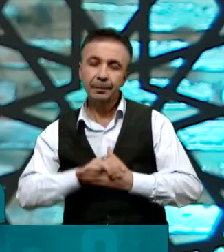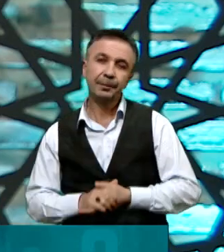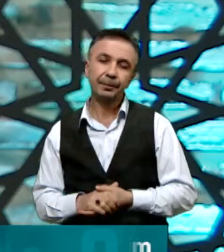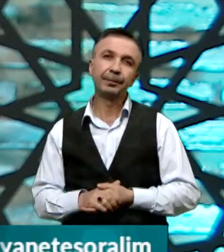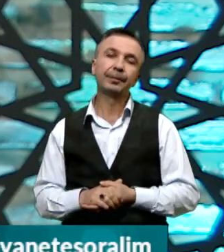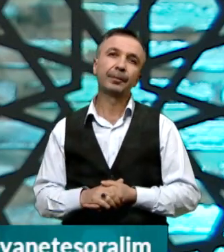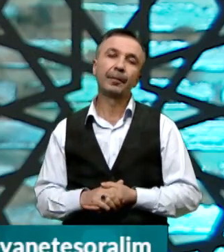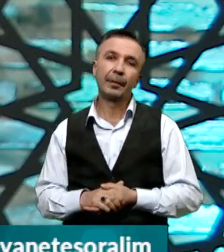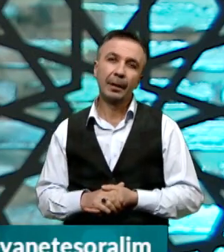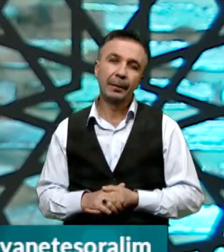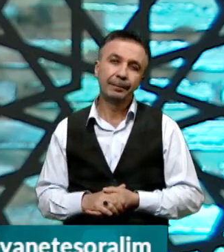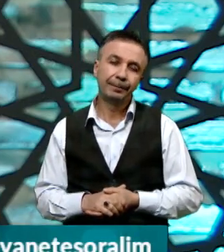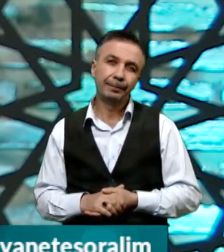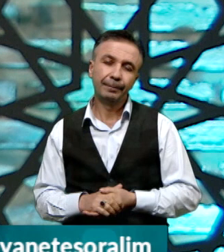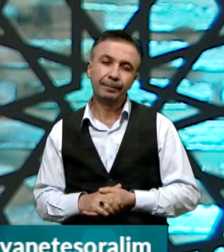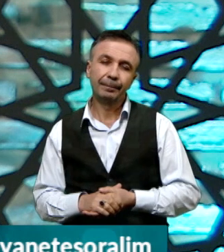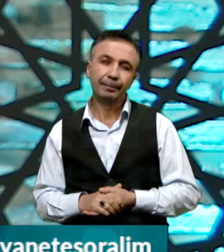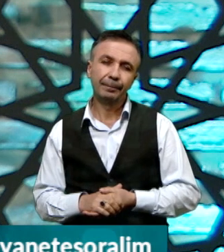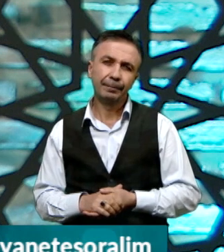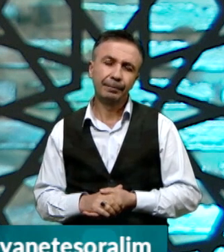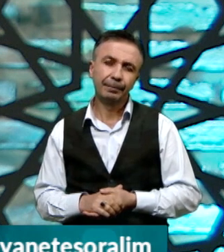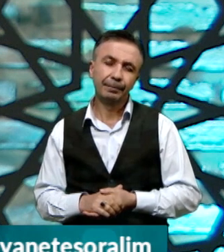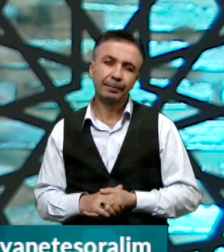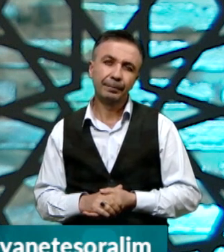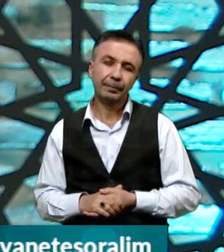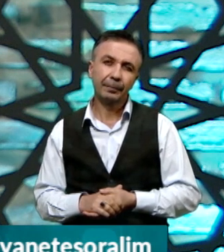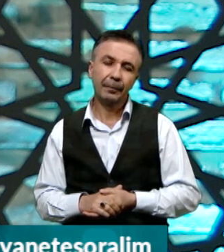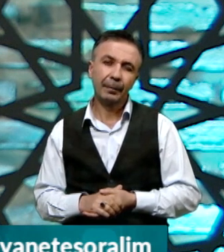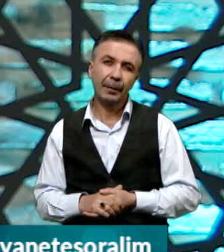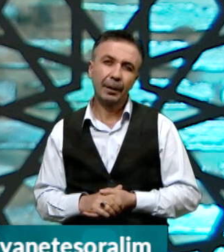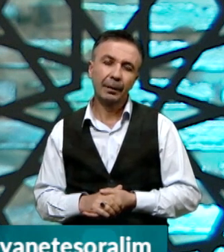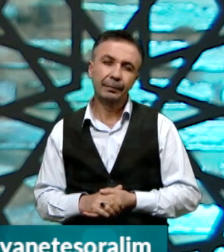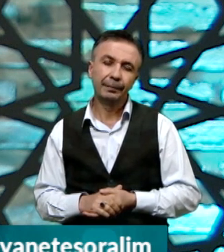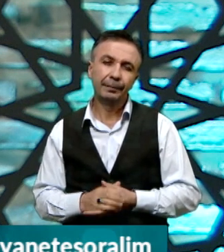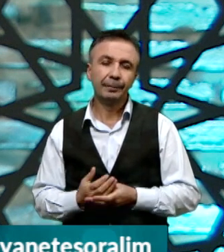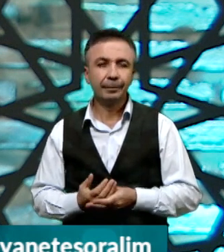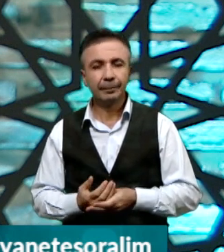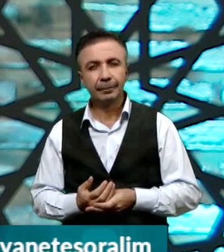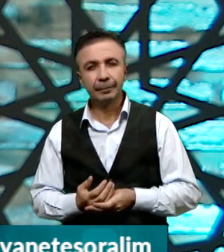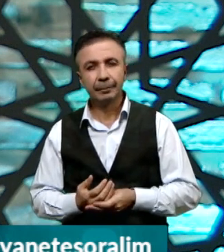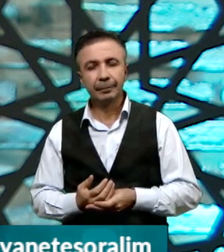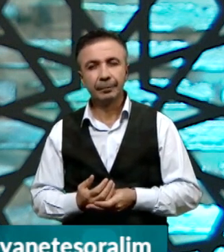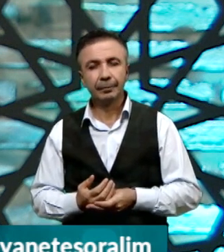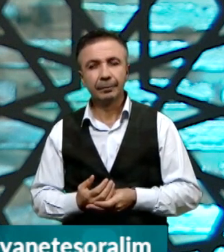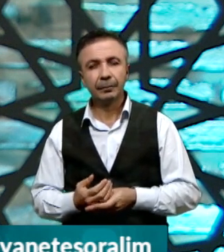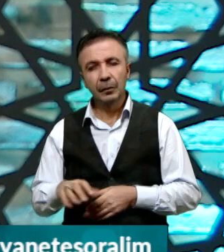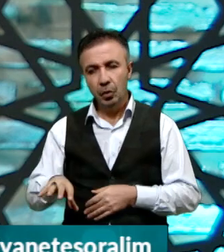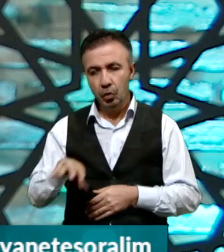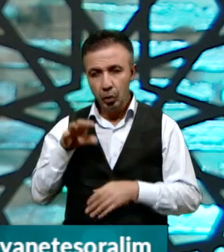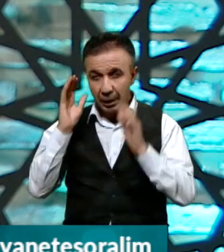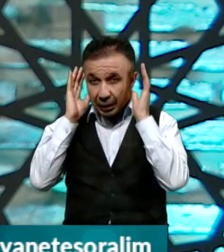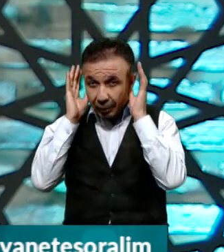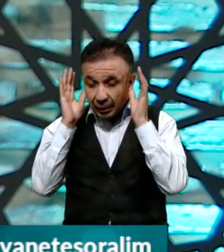efendim sizden. Samsun'umuza selam ediyoruz. Hayırlı akşamlarınız olsun. Aslında soru şu. Sünnet